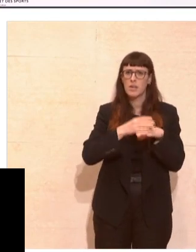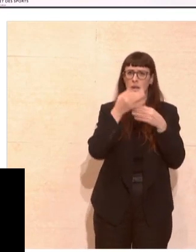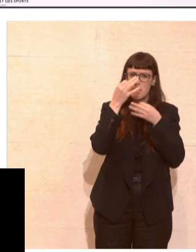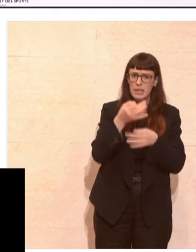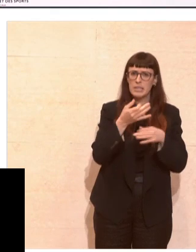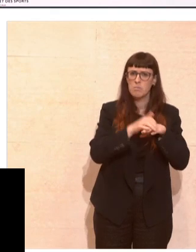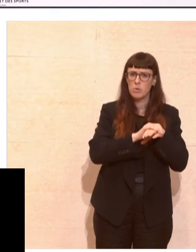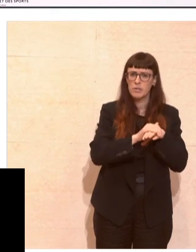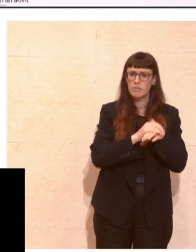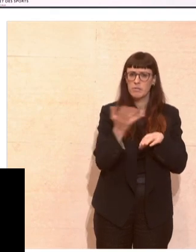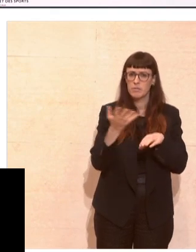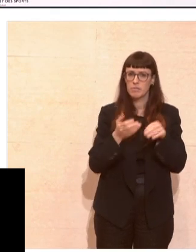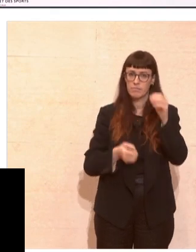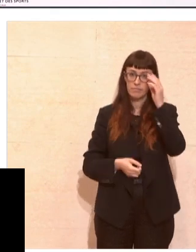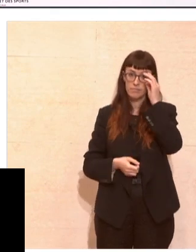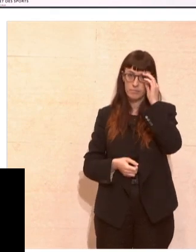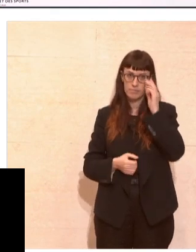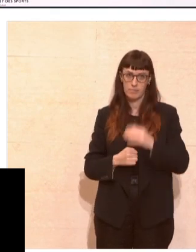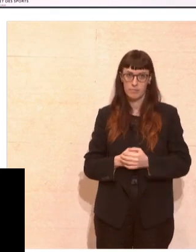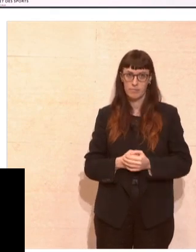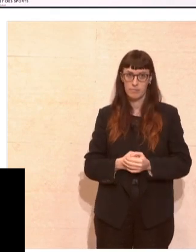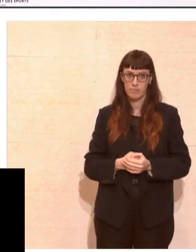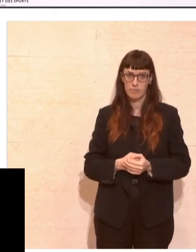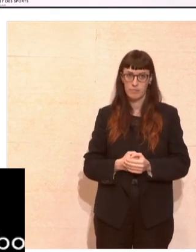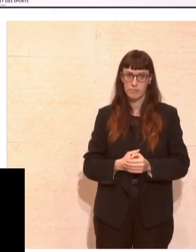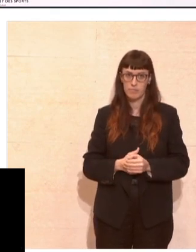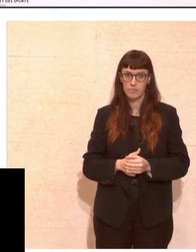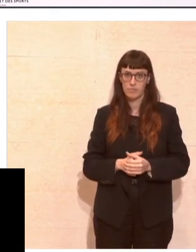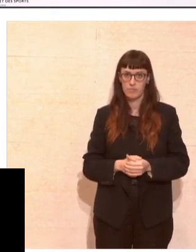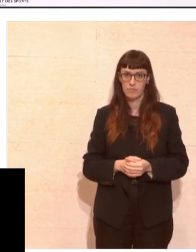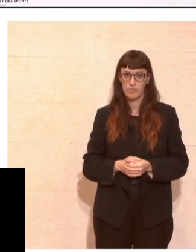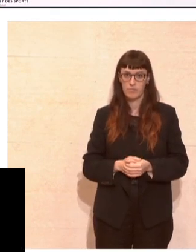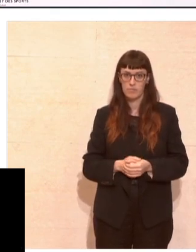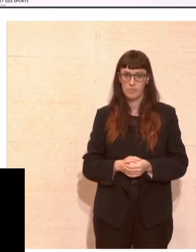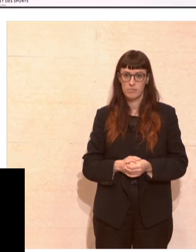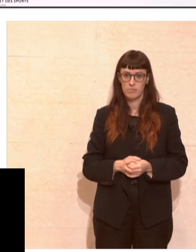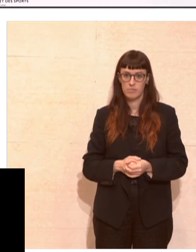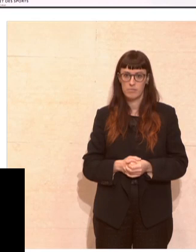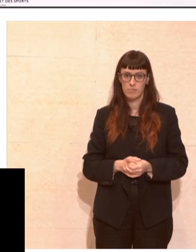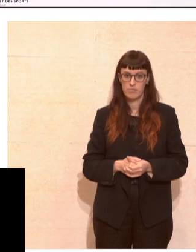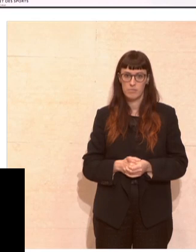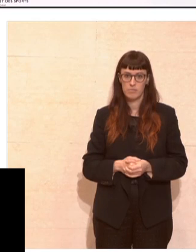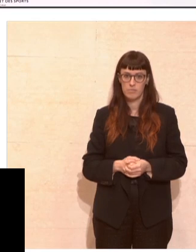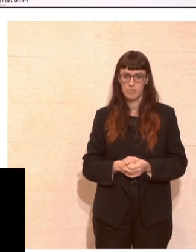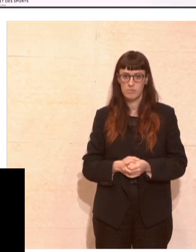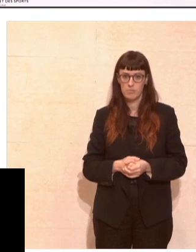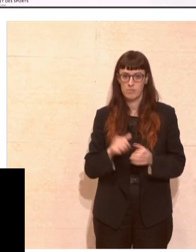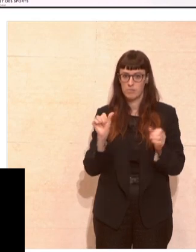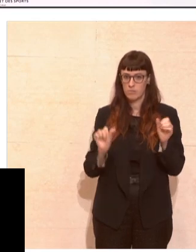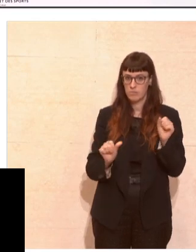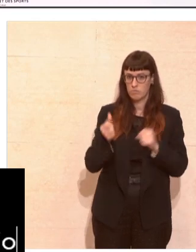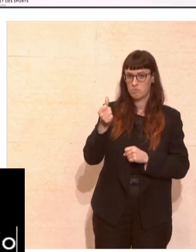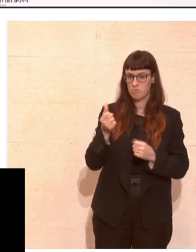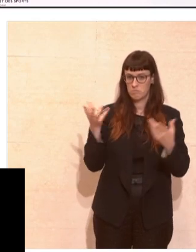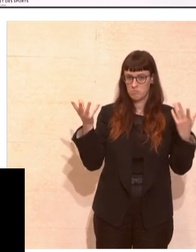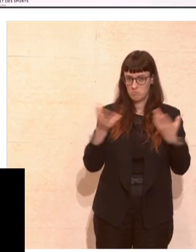sommeil? Tout d'abord, il y a le décalage. Carmen en a parlé tout à l'heure. Les adolescents, biologiquement, ont tendance à se